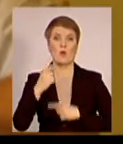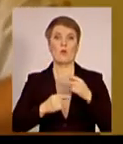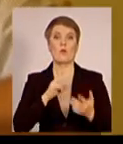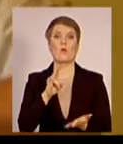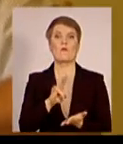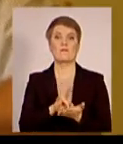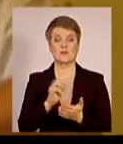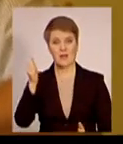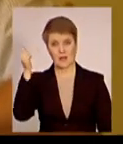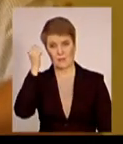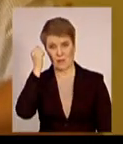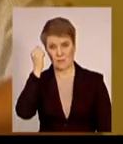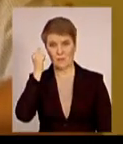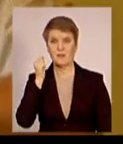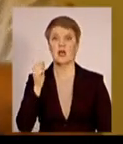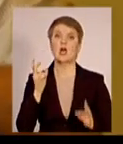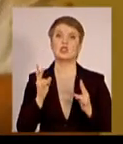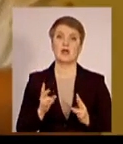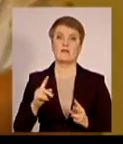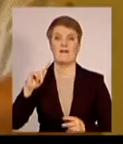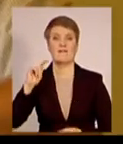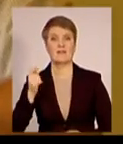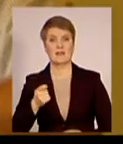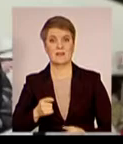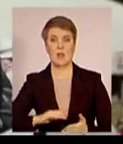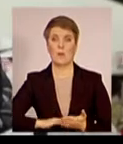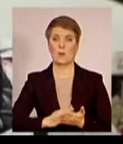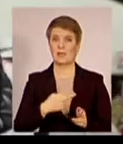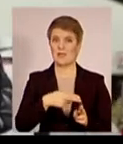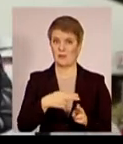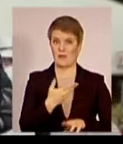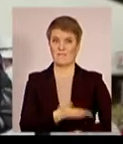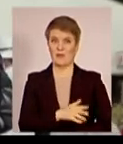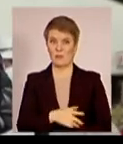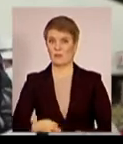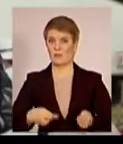антитерористичної операції, жертв війни та політичних репресій. В Польщу він прямував,